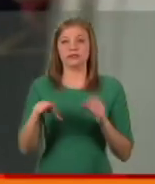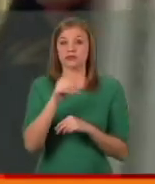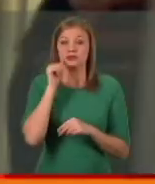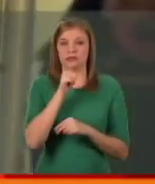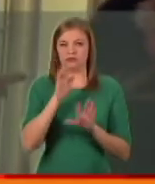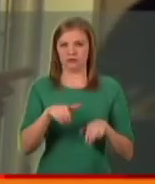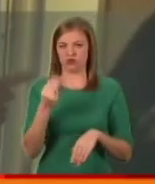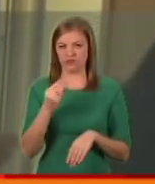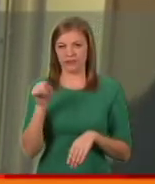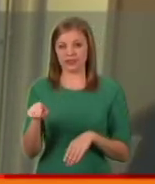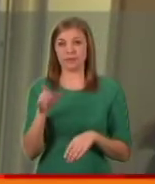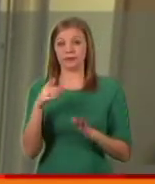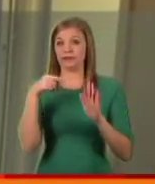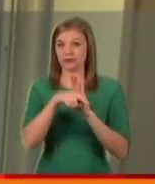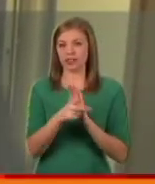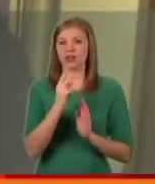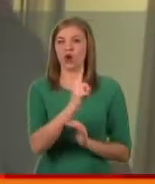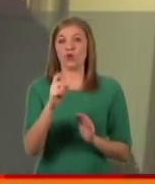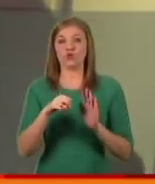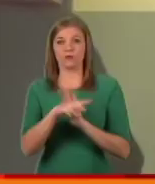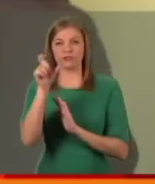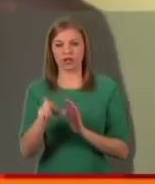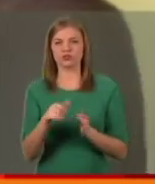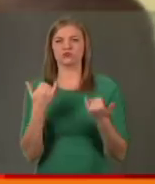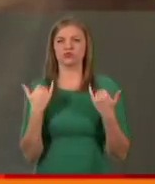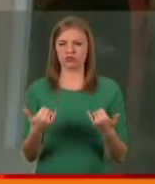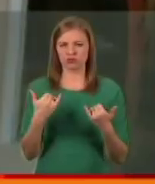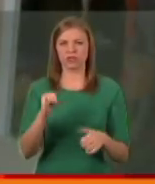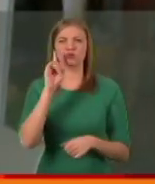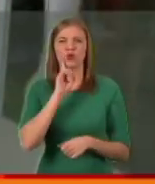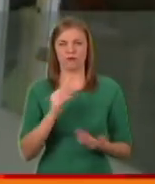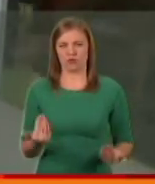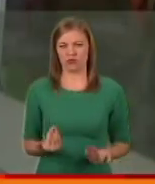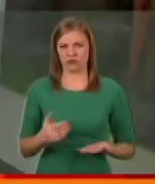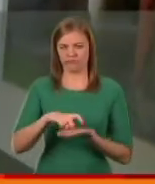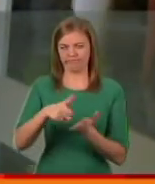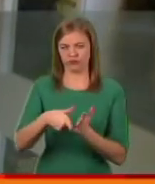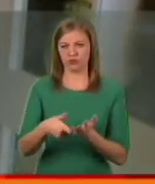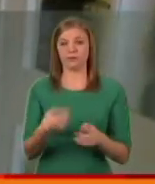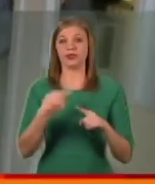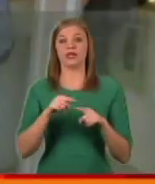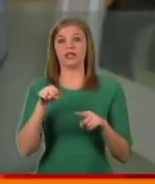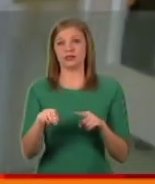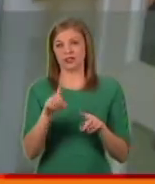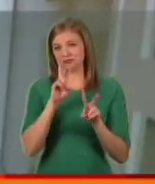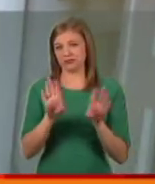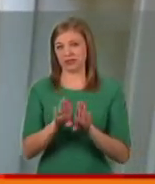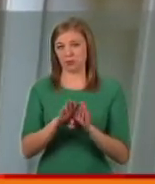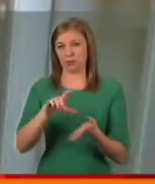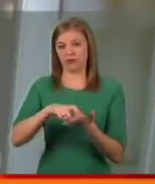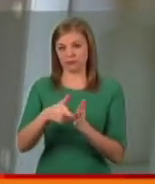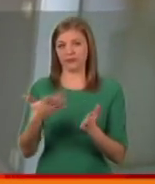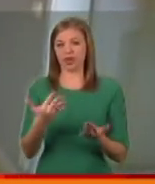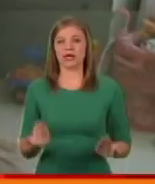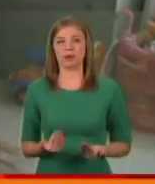Швеції. Усередині для кожної втікачки сучасне і комфортне житло. Це одні з типових апартаментів, у